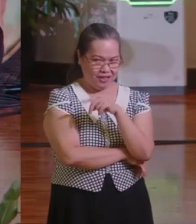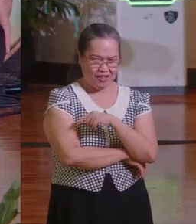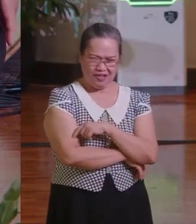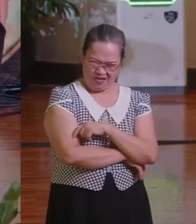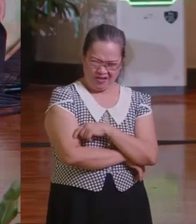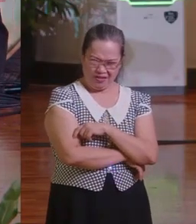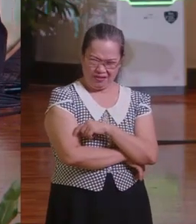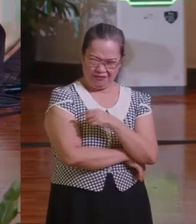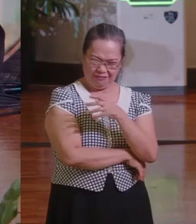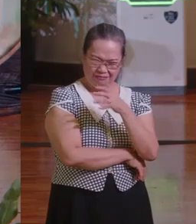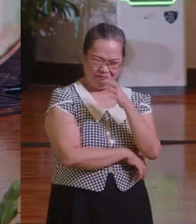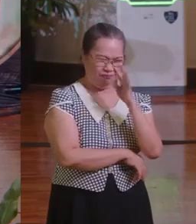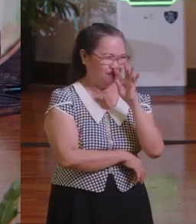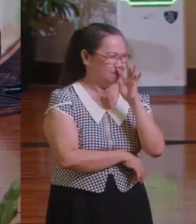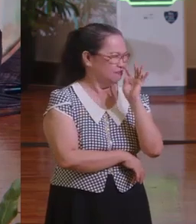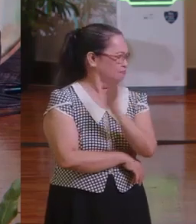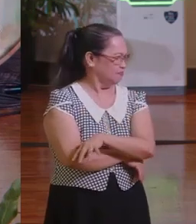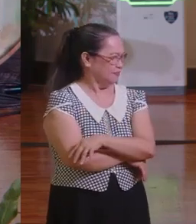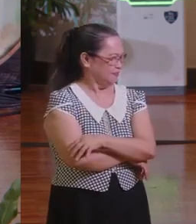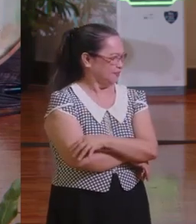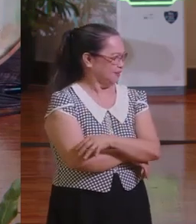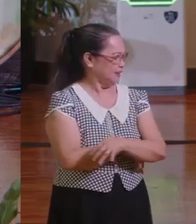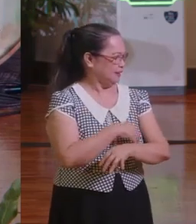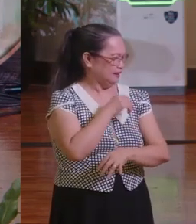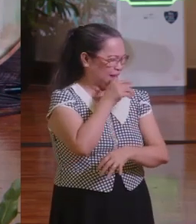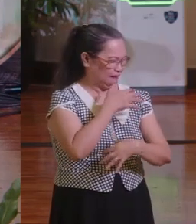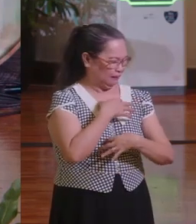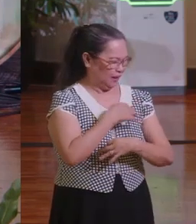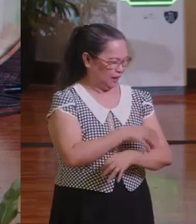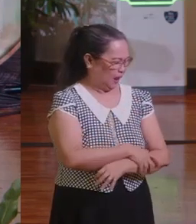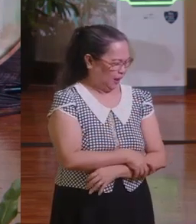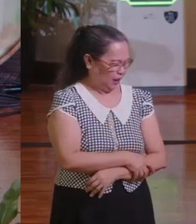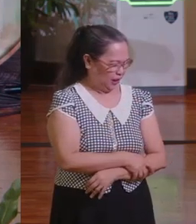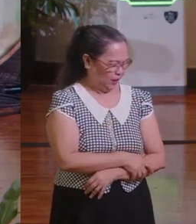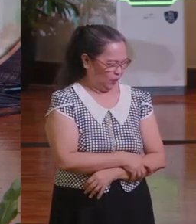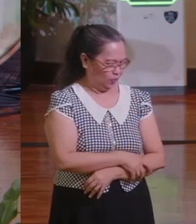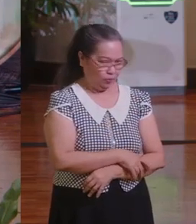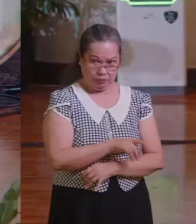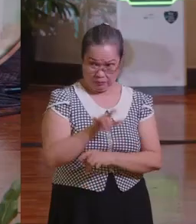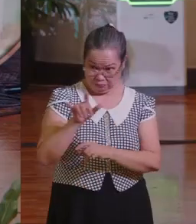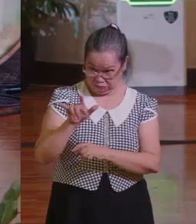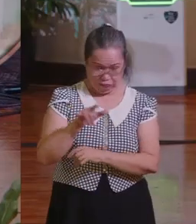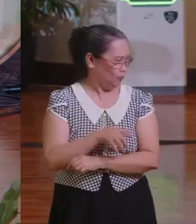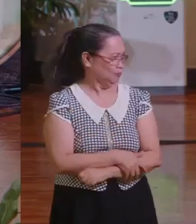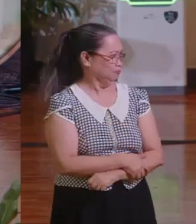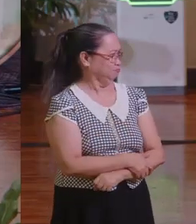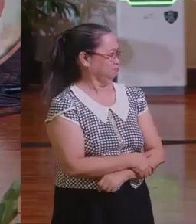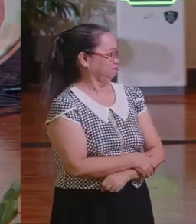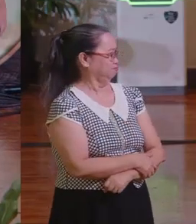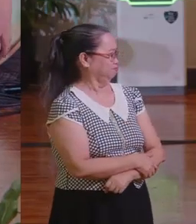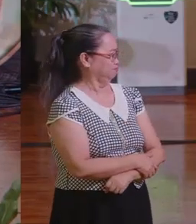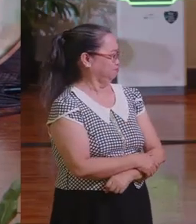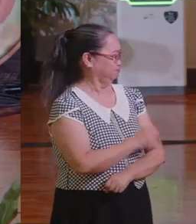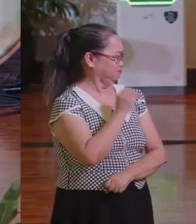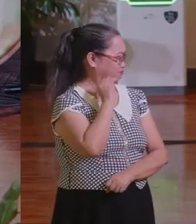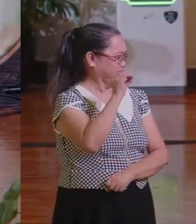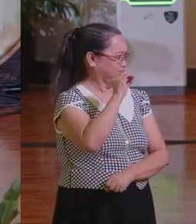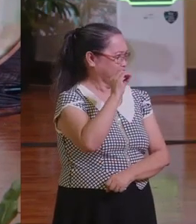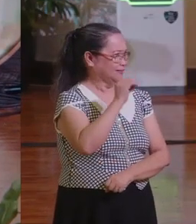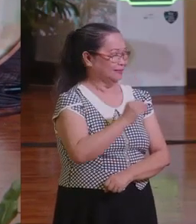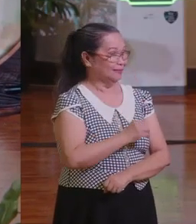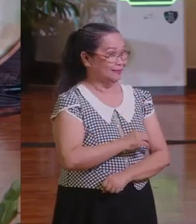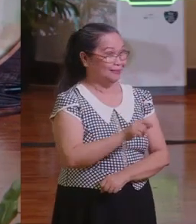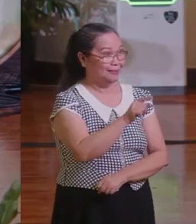even like. No? Hindi ko nga sila gusto, mahalin pa. No? Kung pwede nga lang, hindi